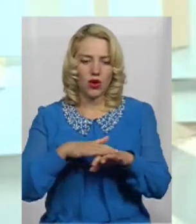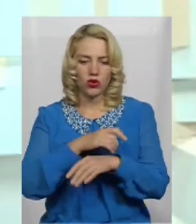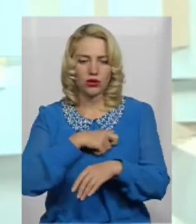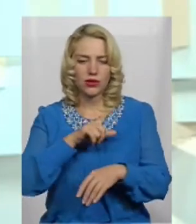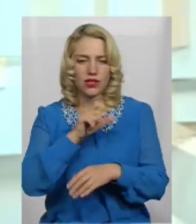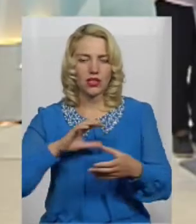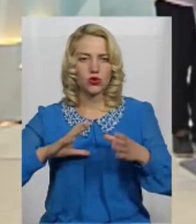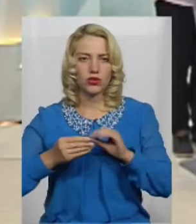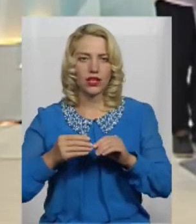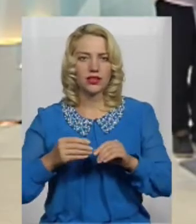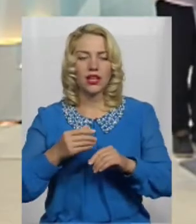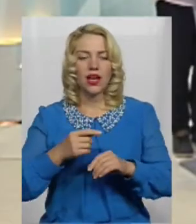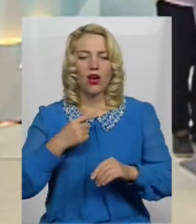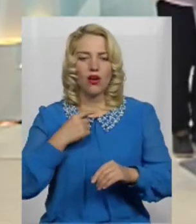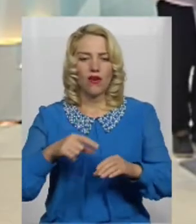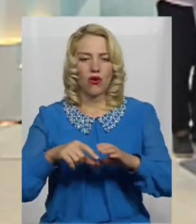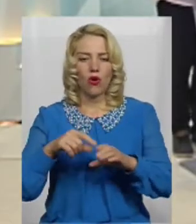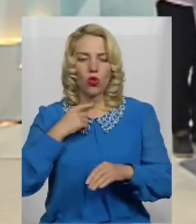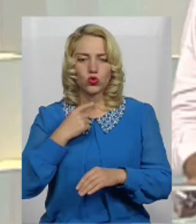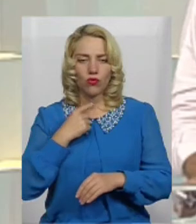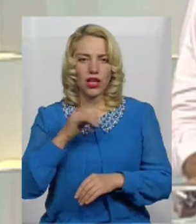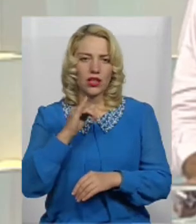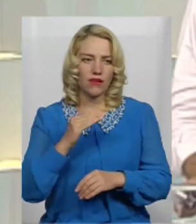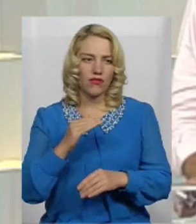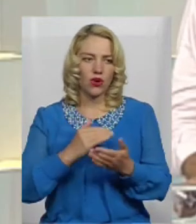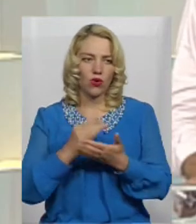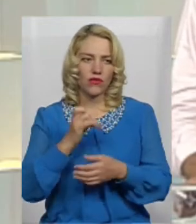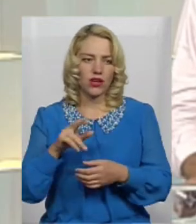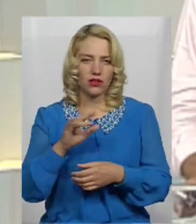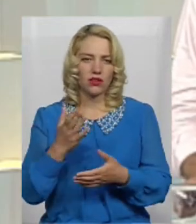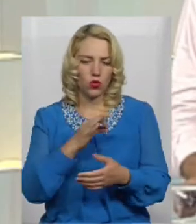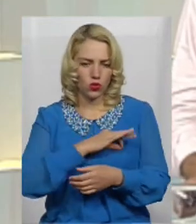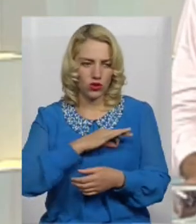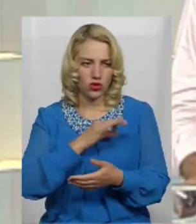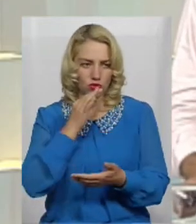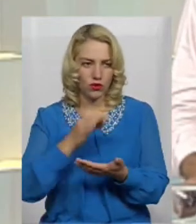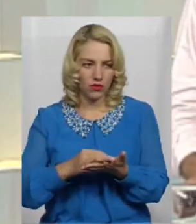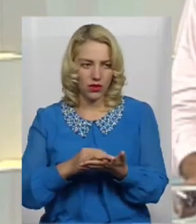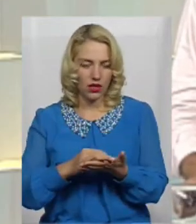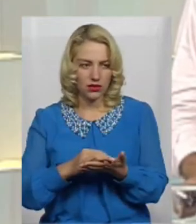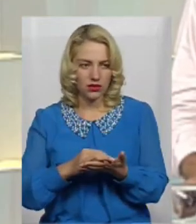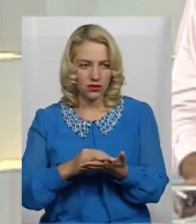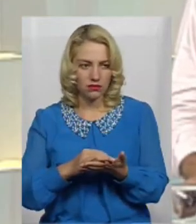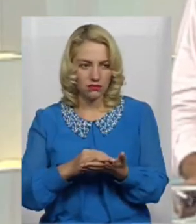результати голосування у Верховній Раді та її органах? Юридичної відповідальності